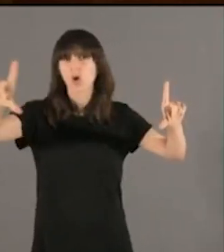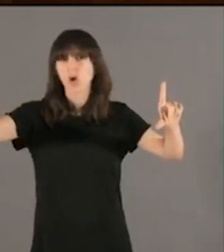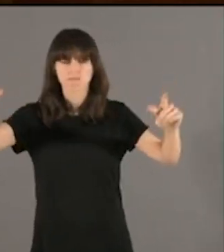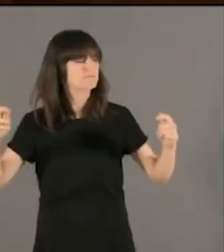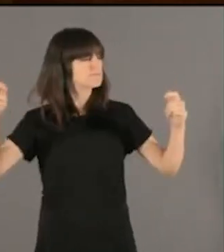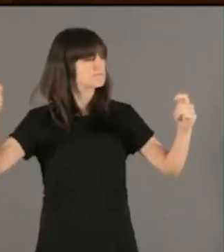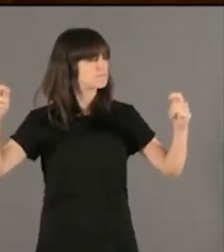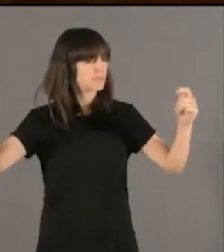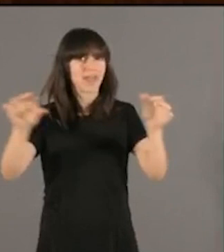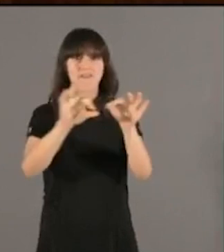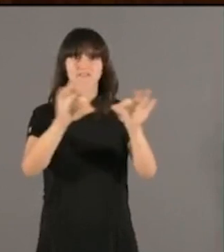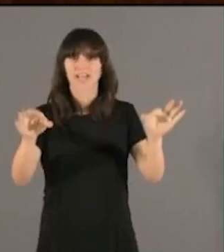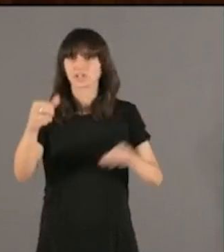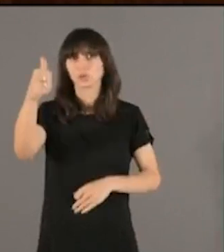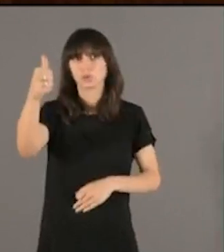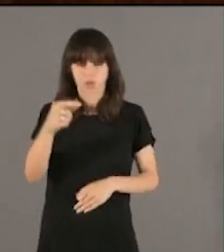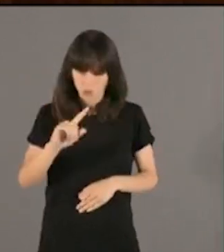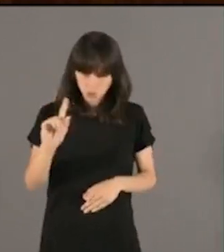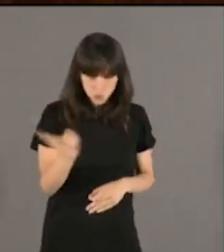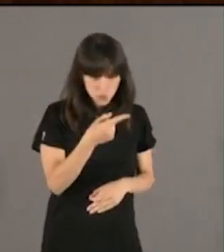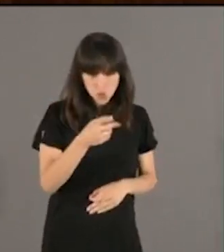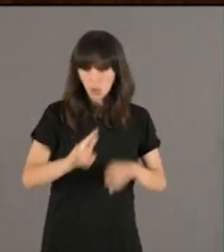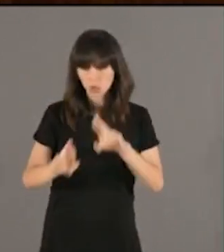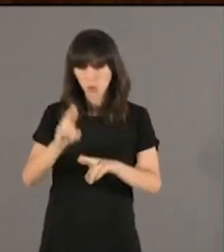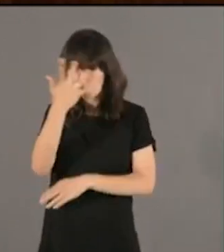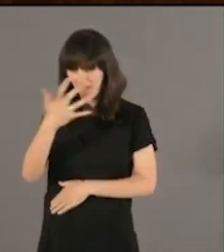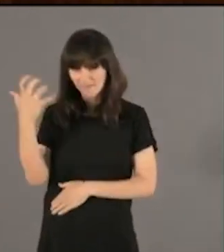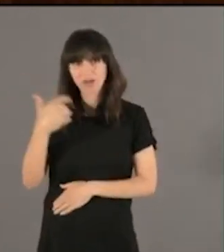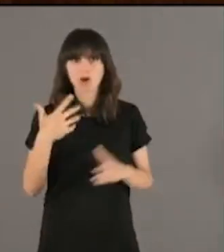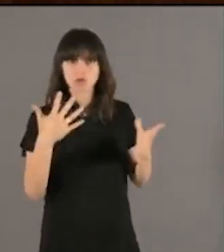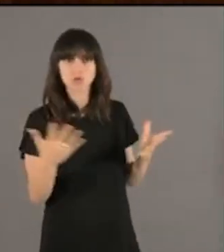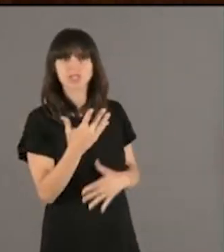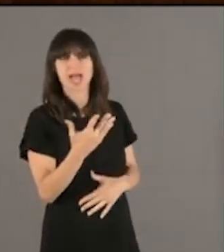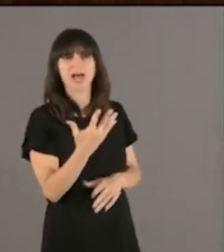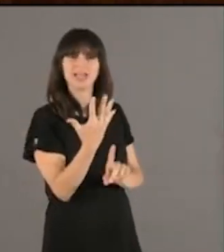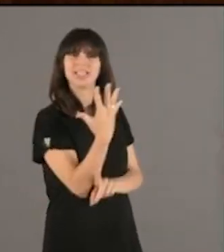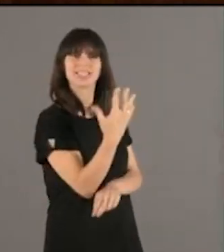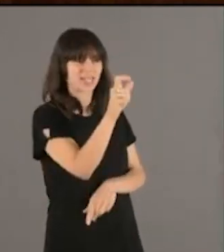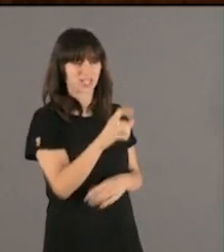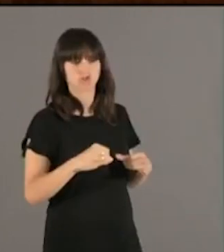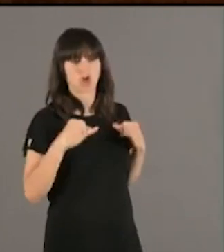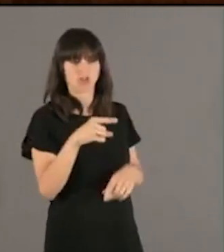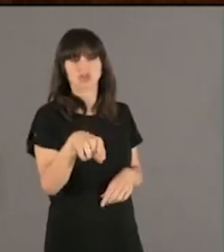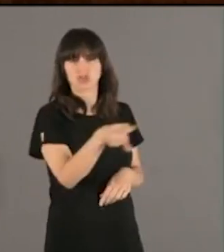seul slogan qu'ils retournent en Afrique. Et pour avoir simplement